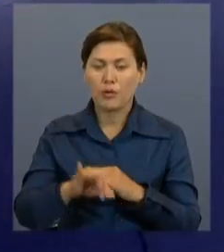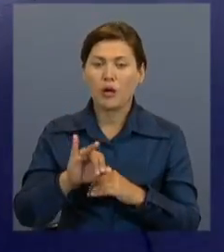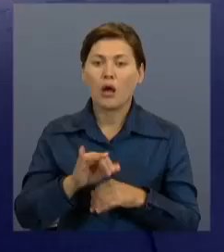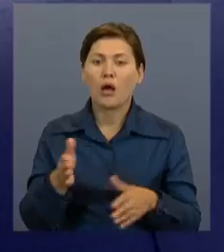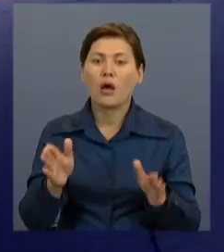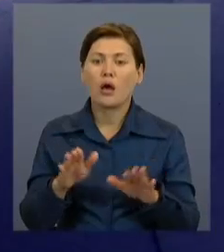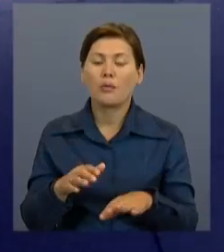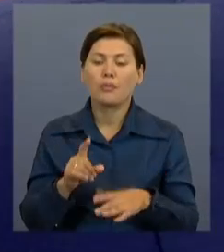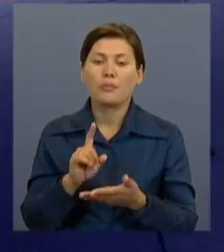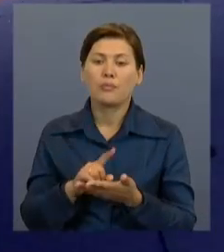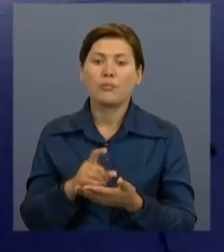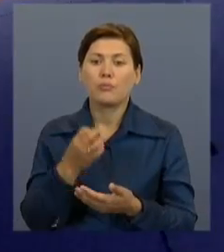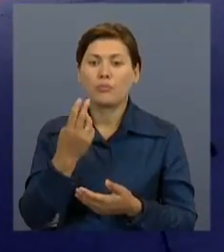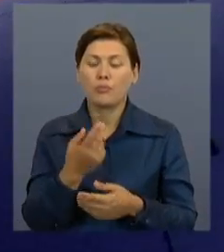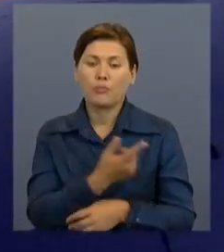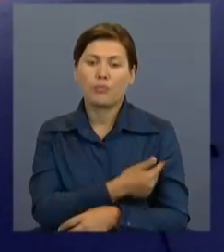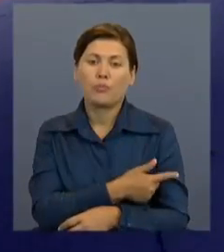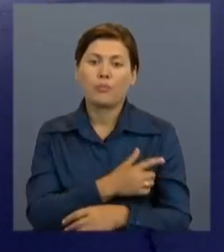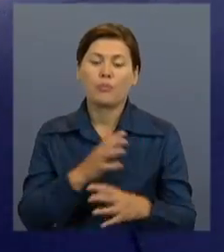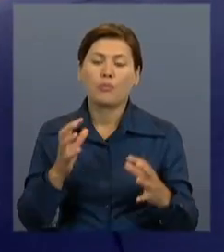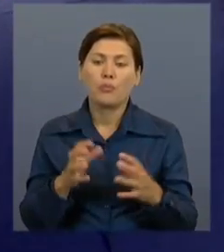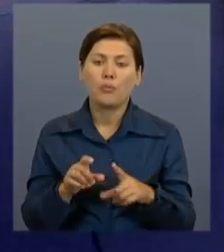қалғанын, мына міндетті әлеуметтік медициналық сақтандыру